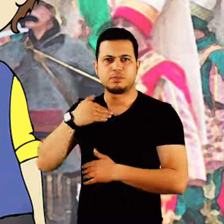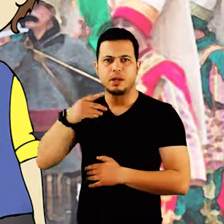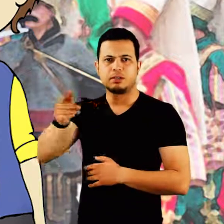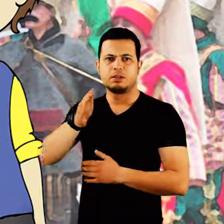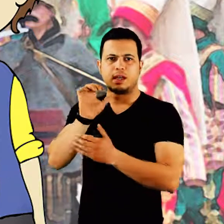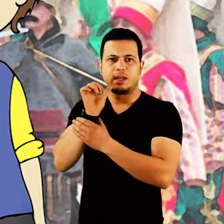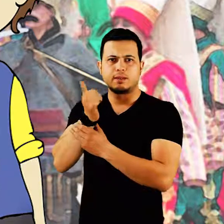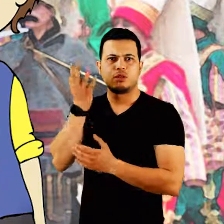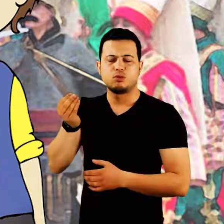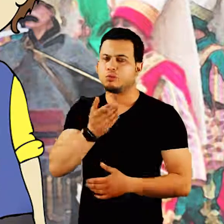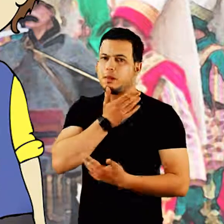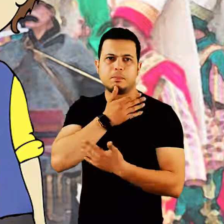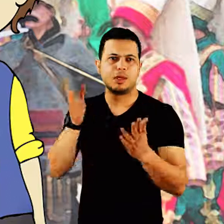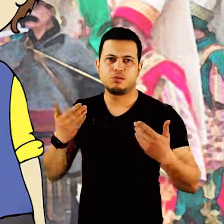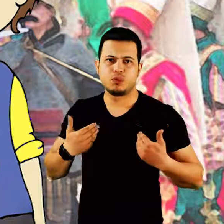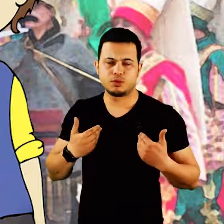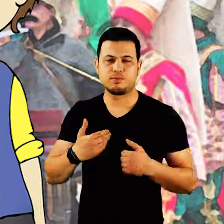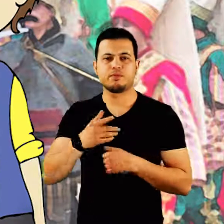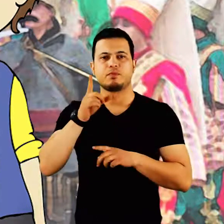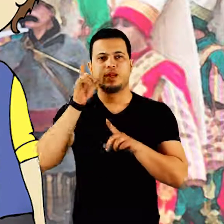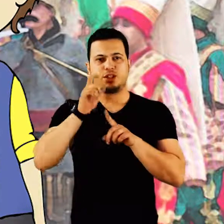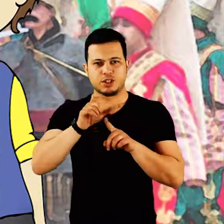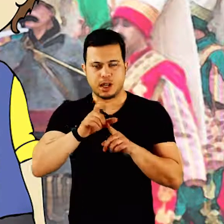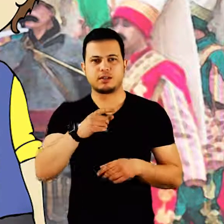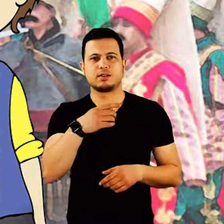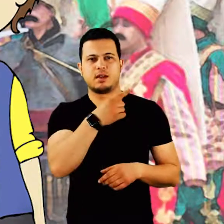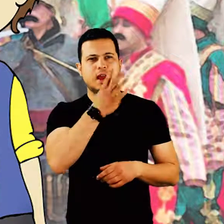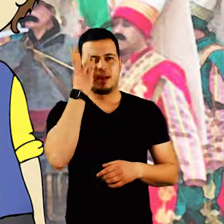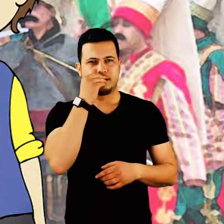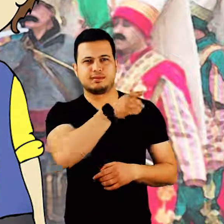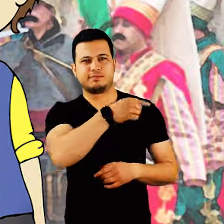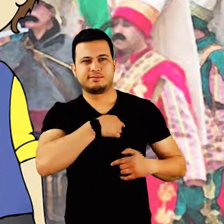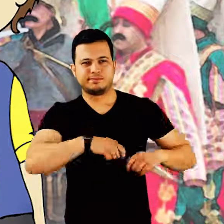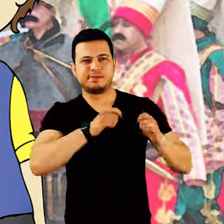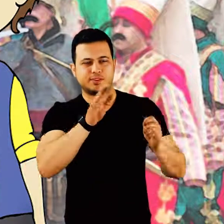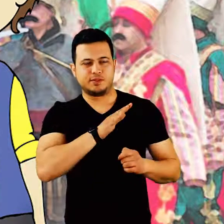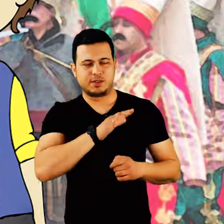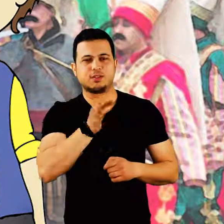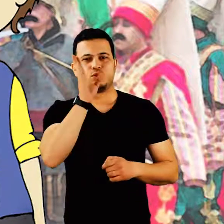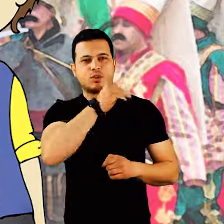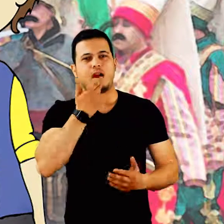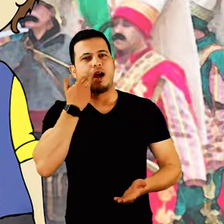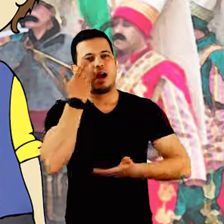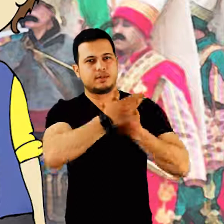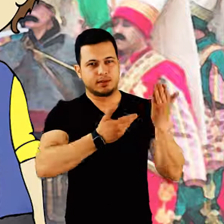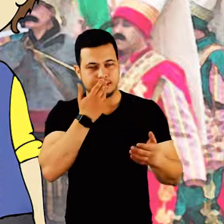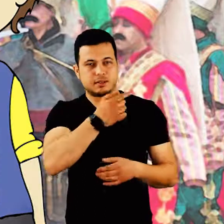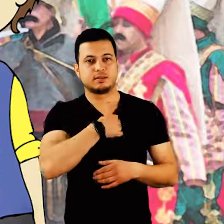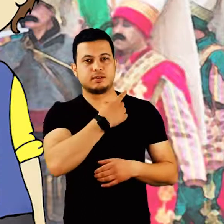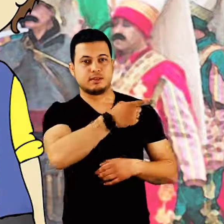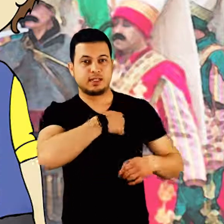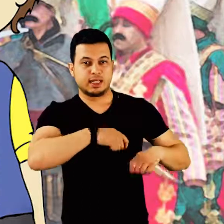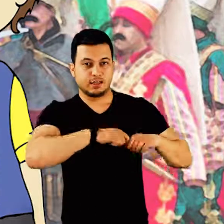güreşebildiğini. Çınar kardeşinin kendine kırıldığını hissetmişti. Hemen durumu ona izah edip